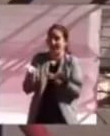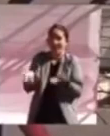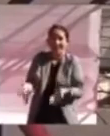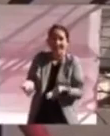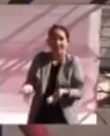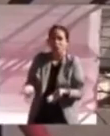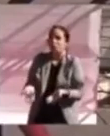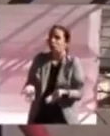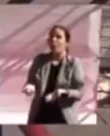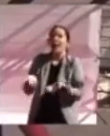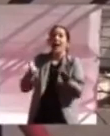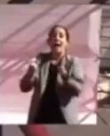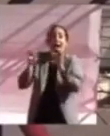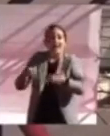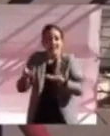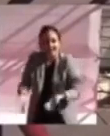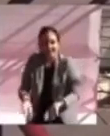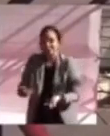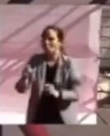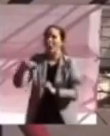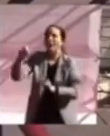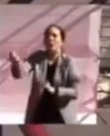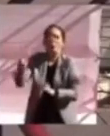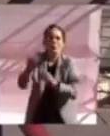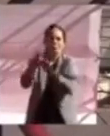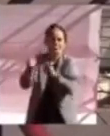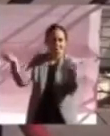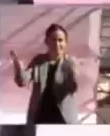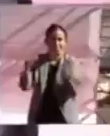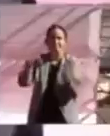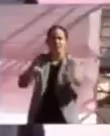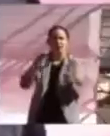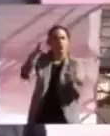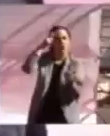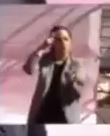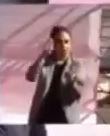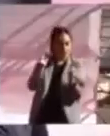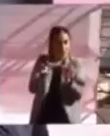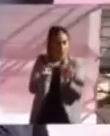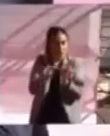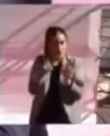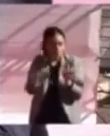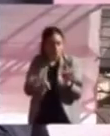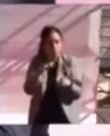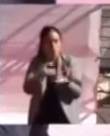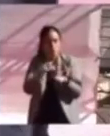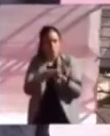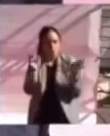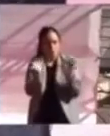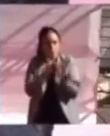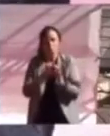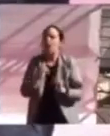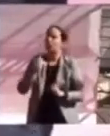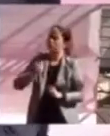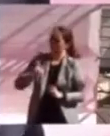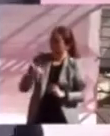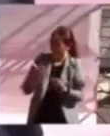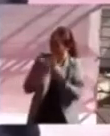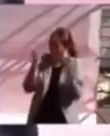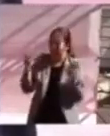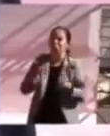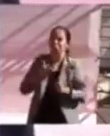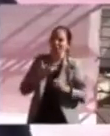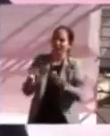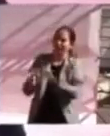arriveranno mai più questo è condiviso nel governo questa idea assolutamente condiviso e anche qua i numeri contano io